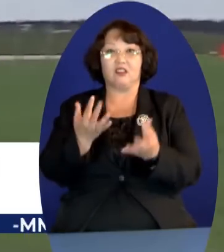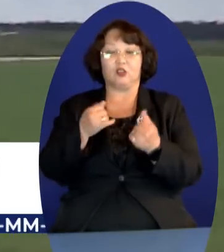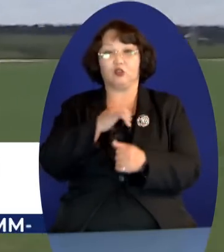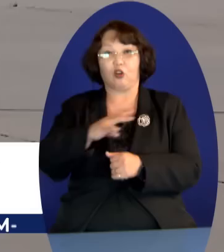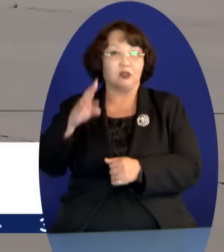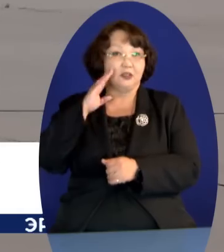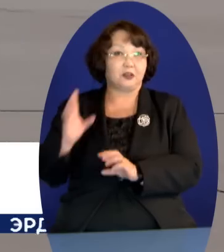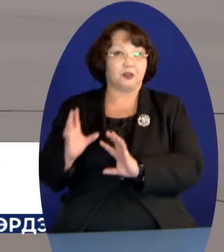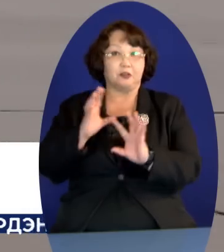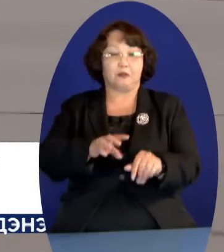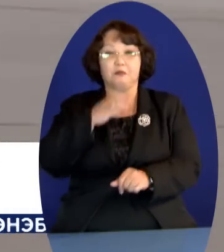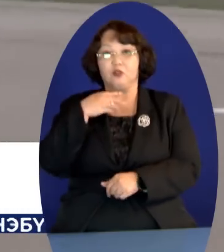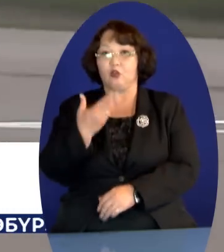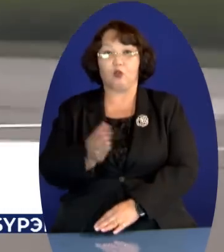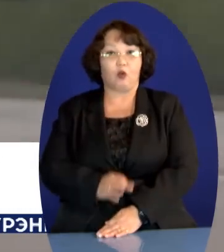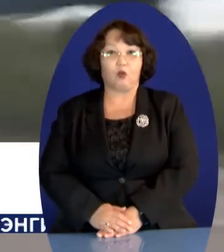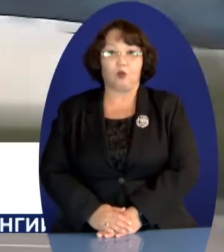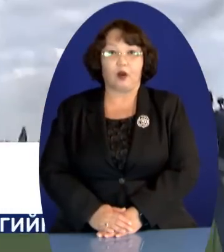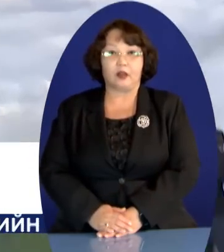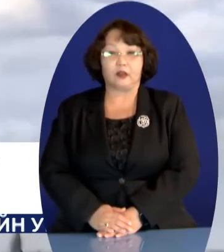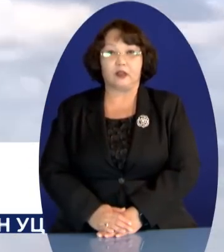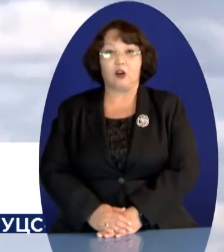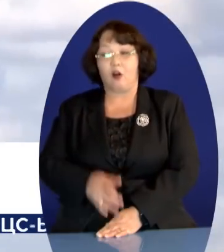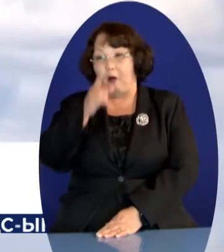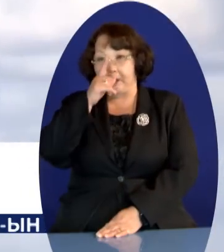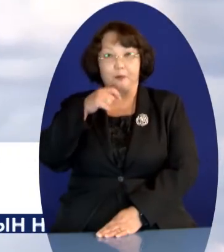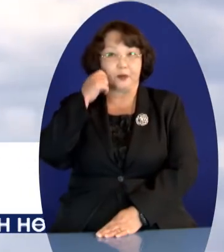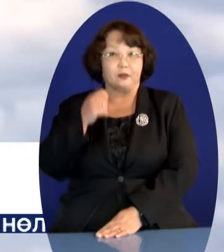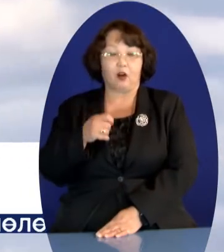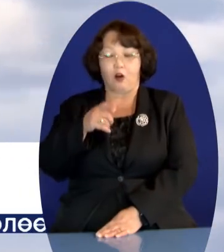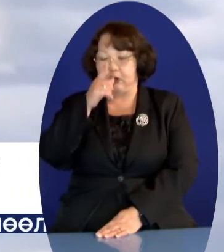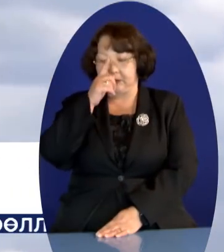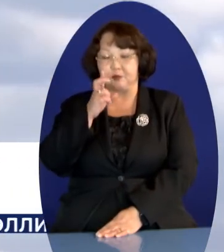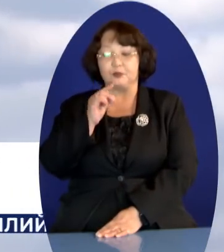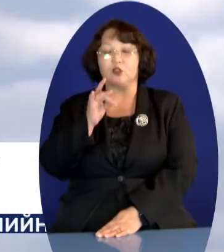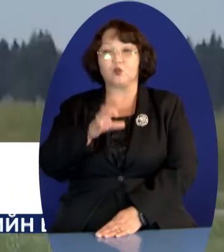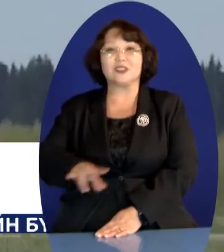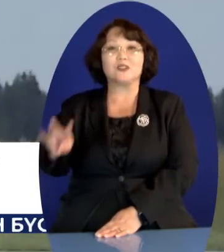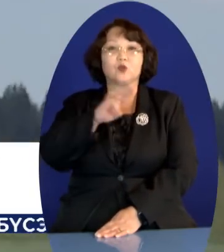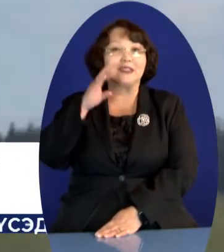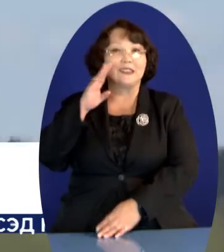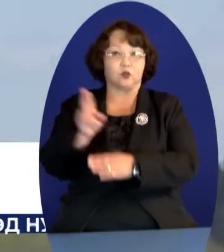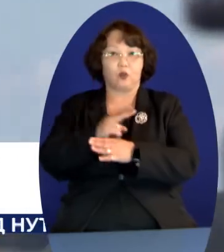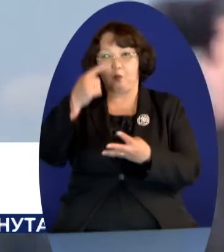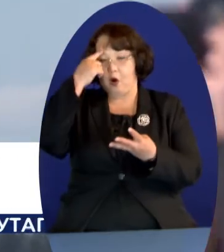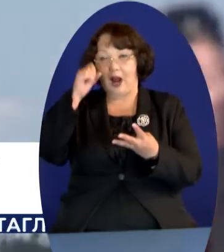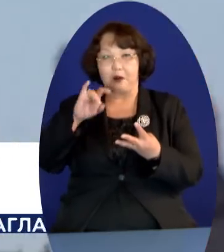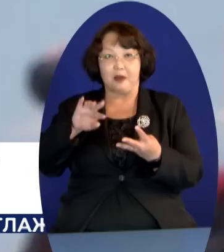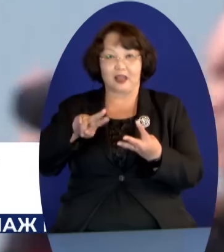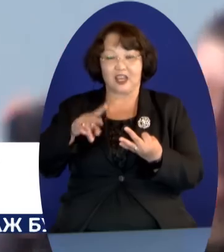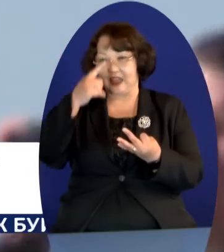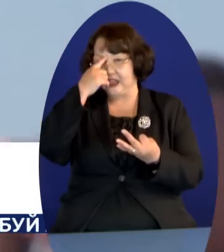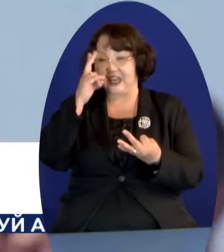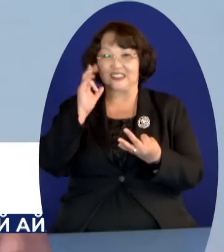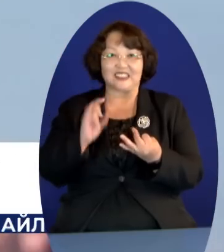цэрэг илгээснээ мэдээлээгүй байгаа юм а. За өнгөрсөн онд Орос, Белорусын нутаг дэвсгэрт болсон цэргийн сургуулилтанд Монгол, Армян, Инэтхэг,